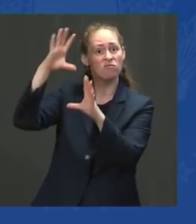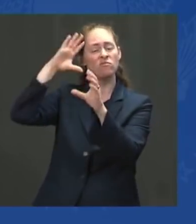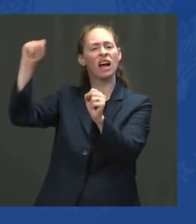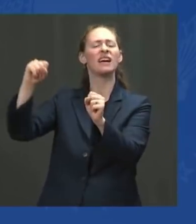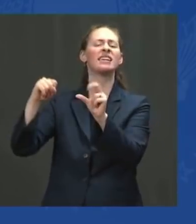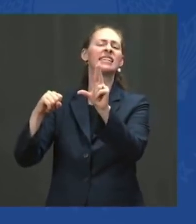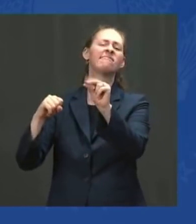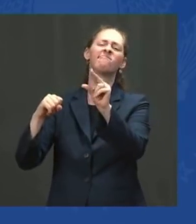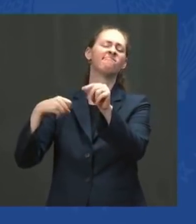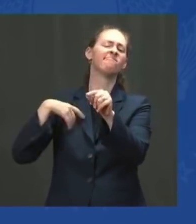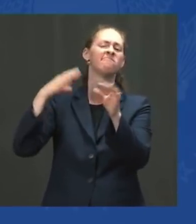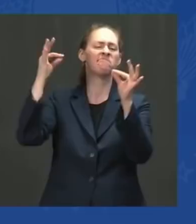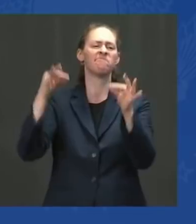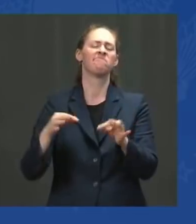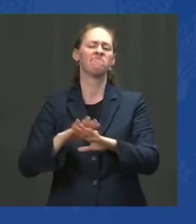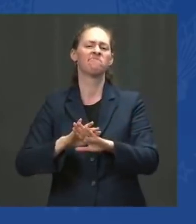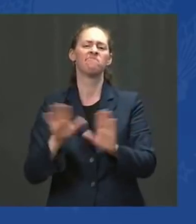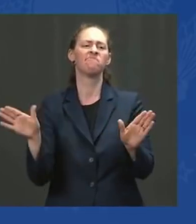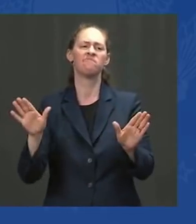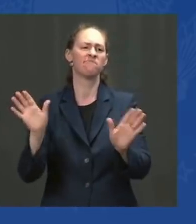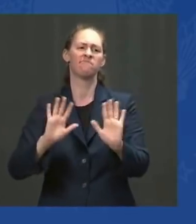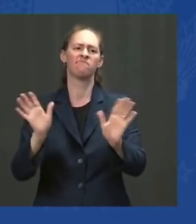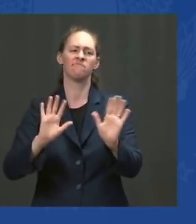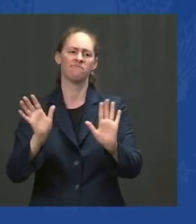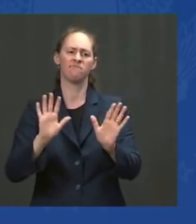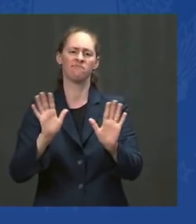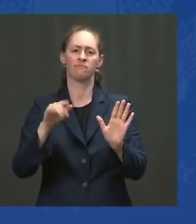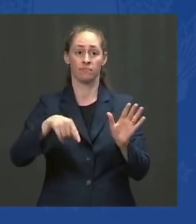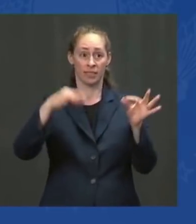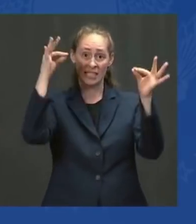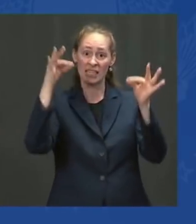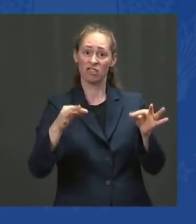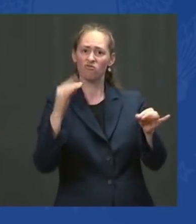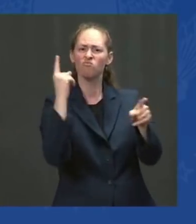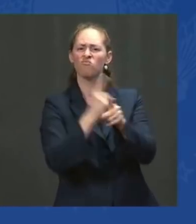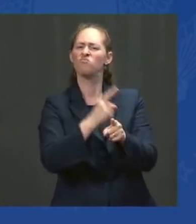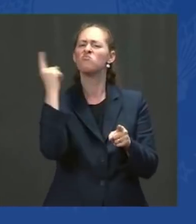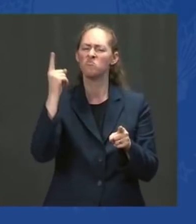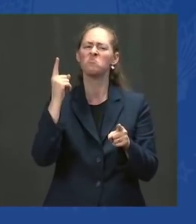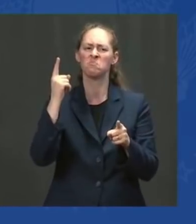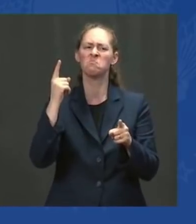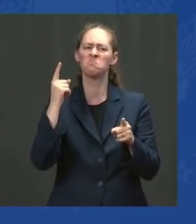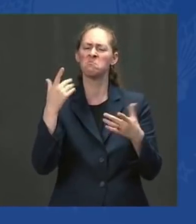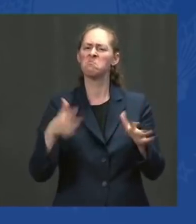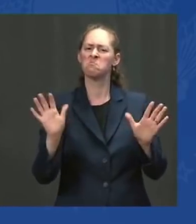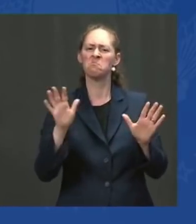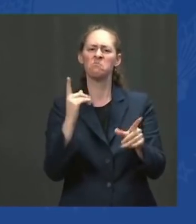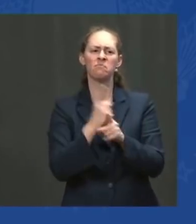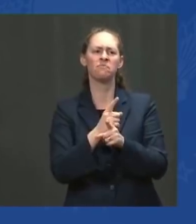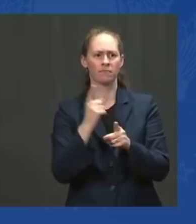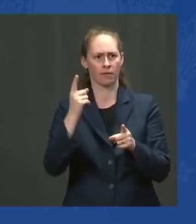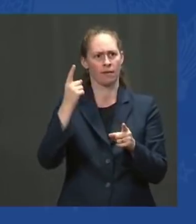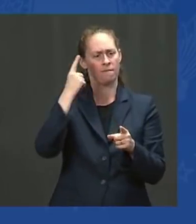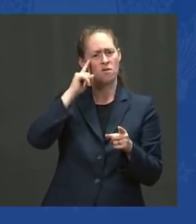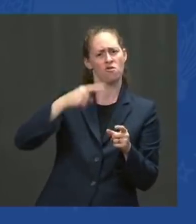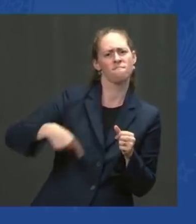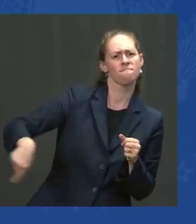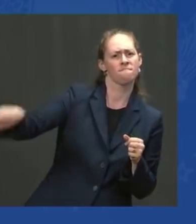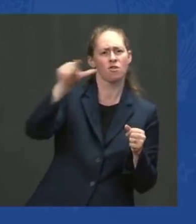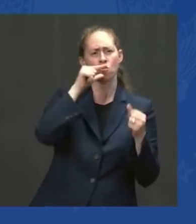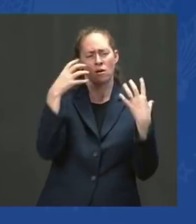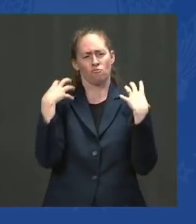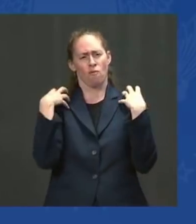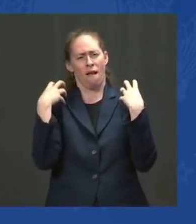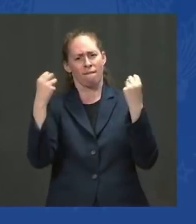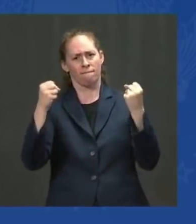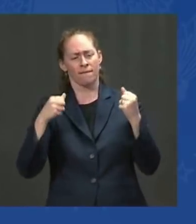治投机分子。他在当时在世界银行工作啊，据说连当时那个月的薪水都没领啊，赶紧就